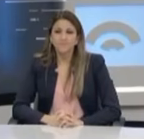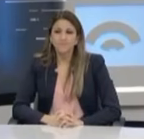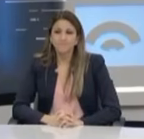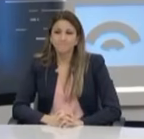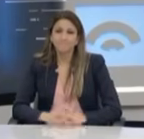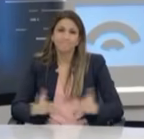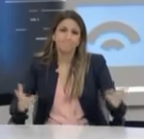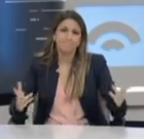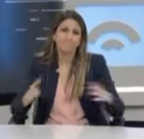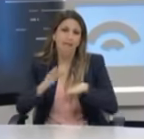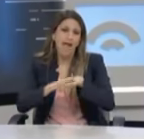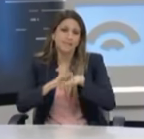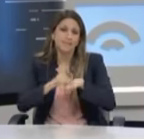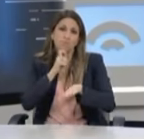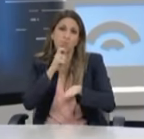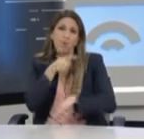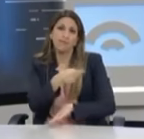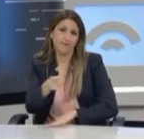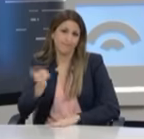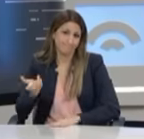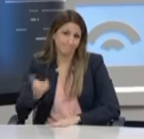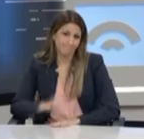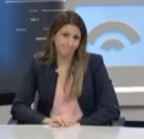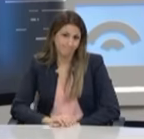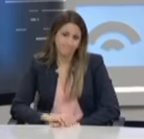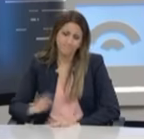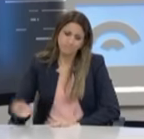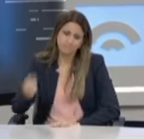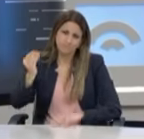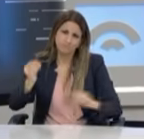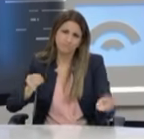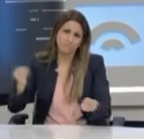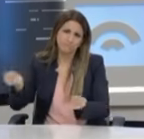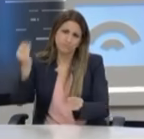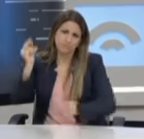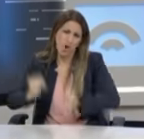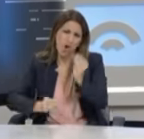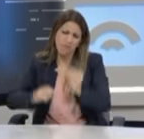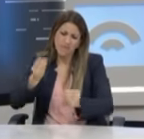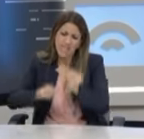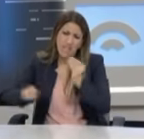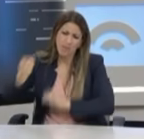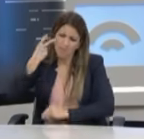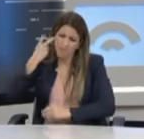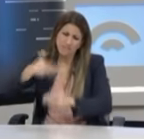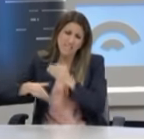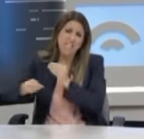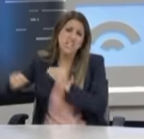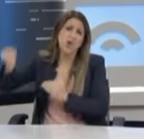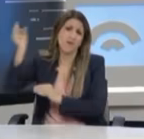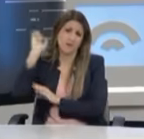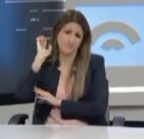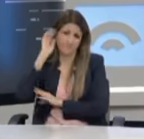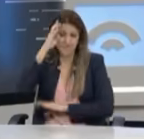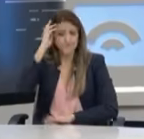Εκεί μας οδηγεί η πολιτική σας, κύριε Τσίπρα. Θα τα βρούμε μπροστά μας αυτά τα προβλήματα, σε βάθος χρόνου.